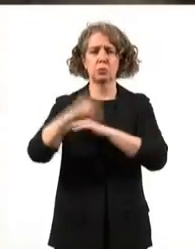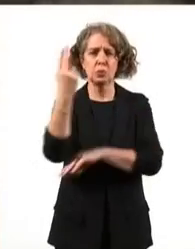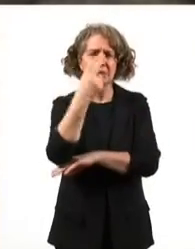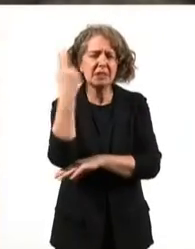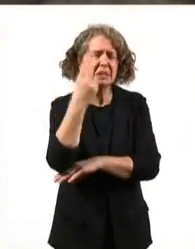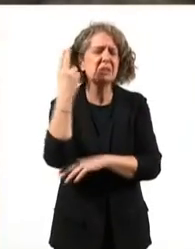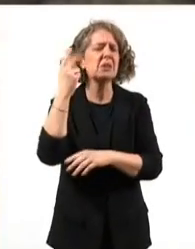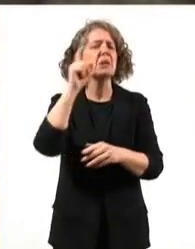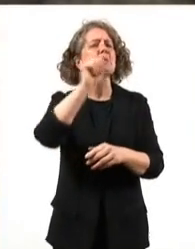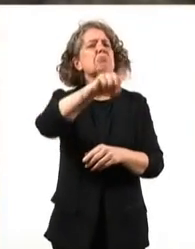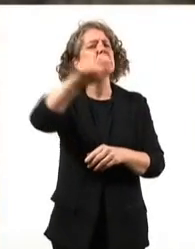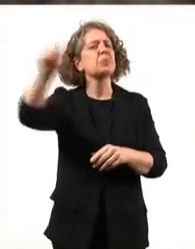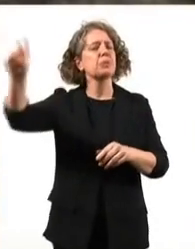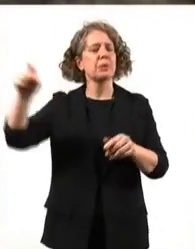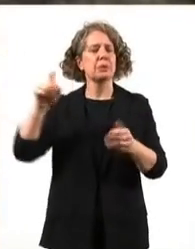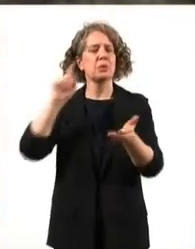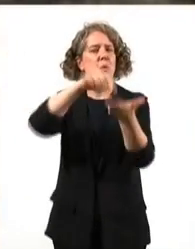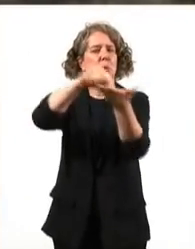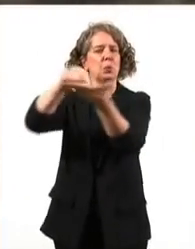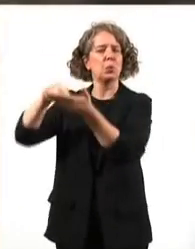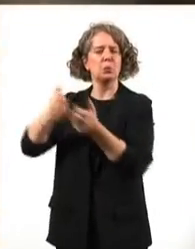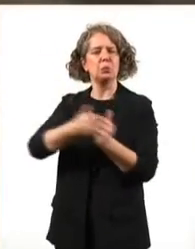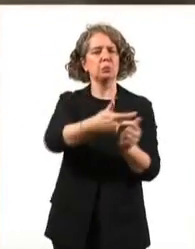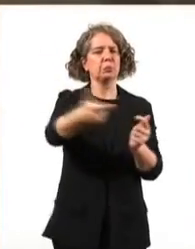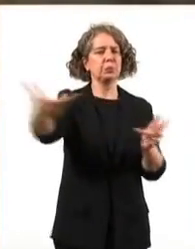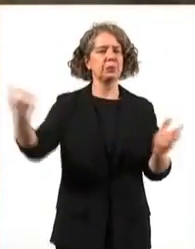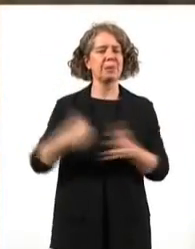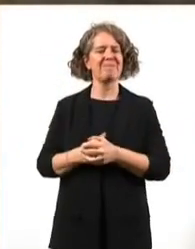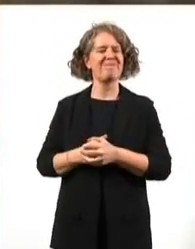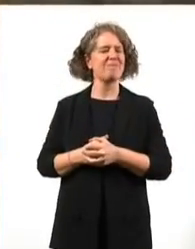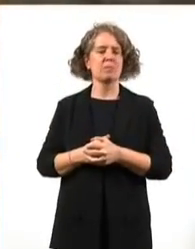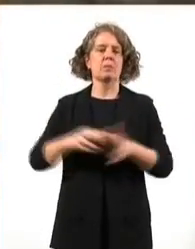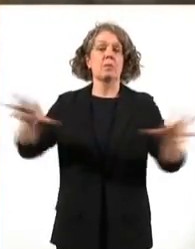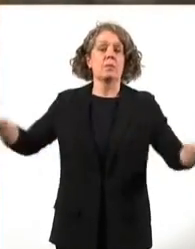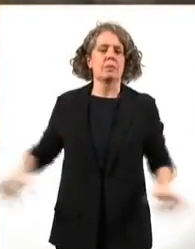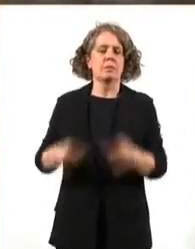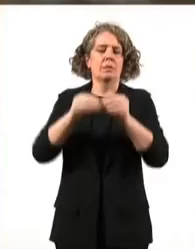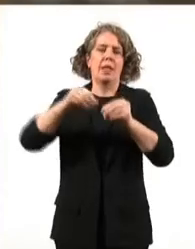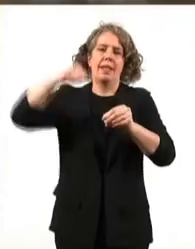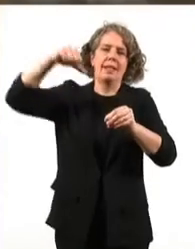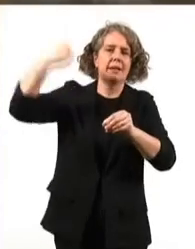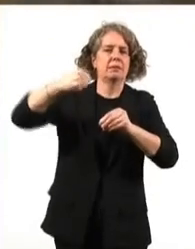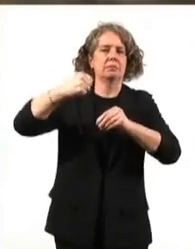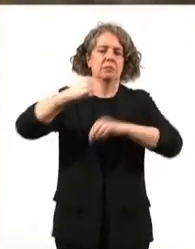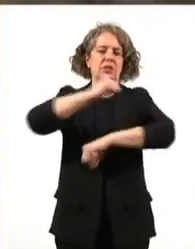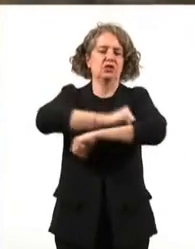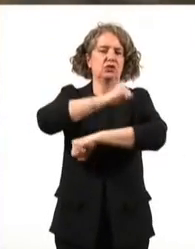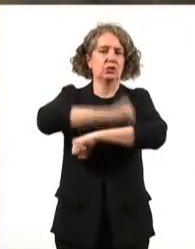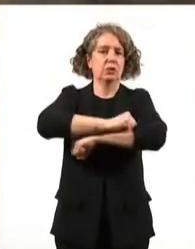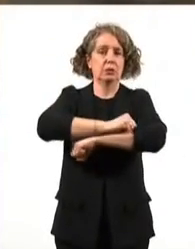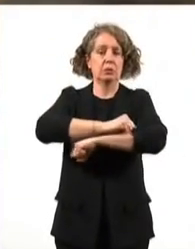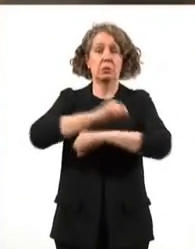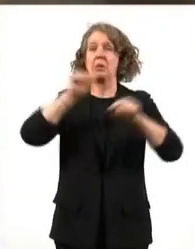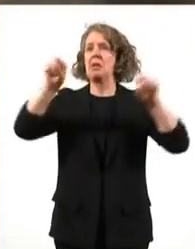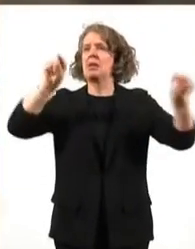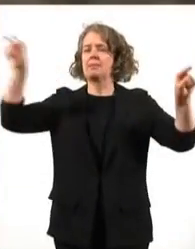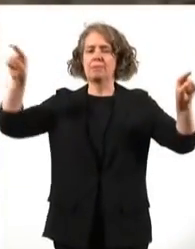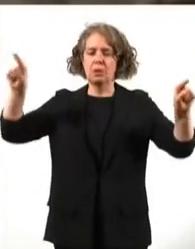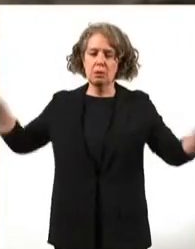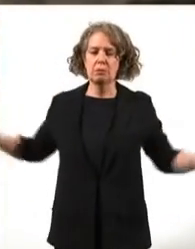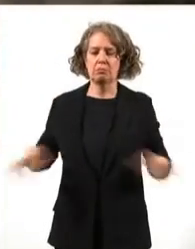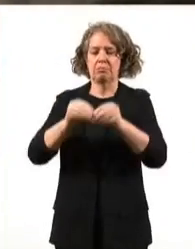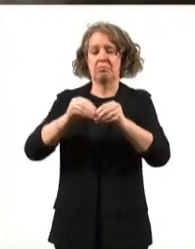endroits. Et donc l'idée, ça a été de mettre en place ce qu'on a appelé un guichet unique, c'est-à-dire une seule porte d'entrée, un seul point d'entrée,